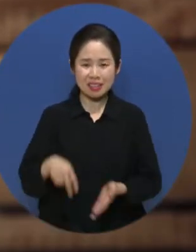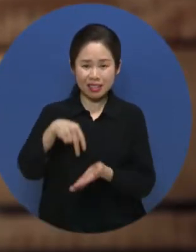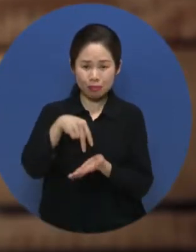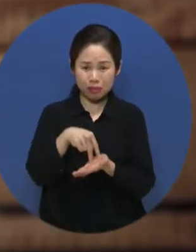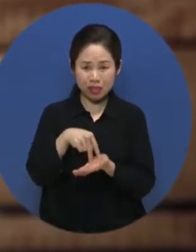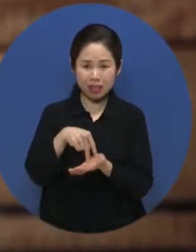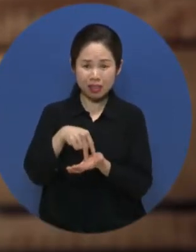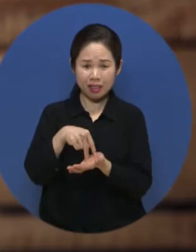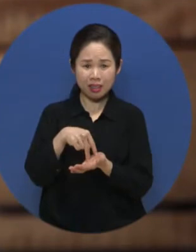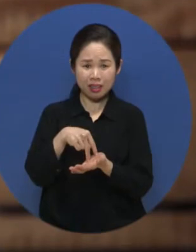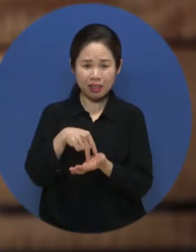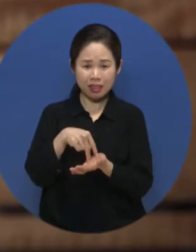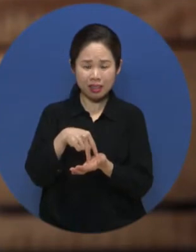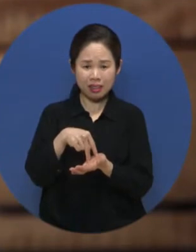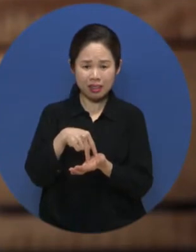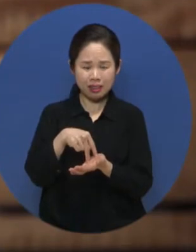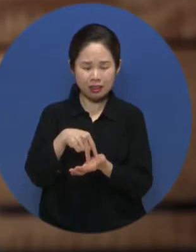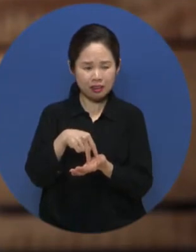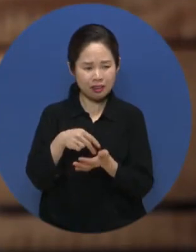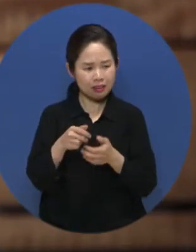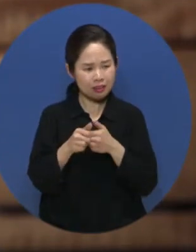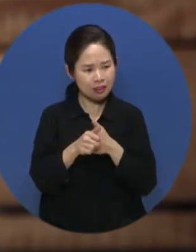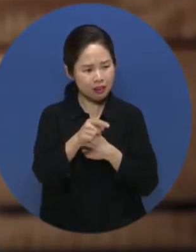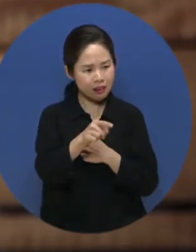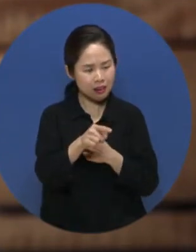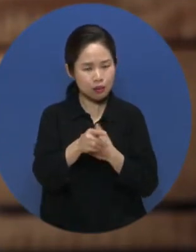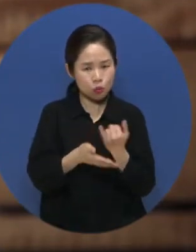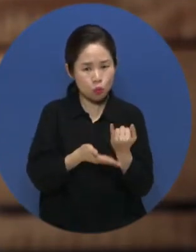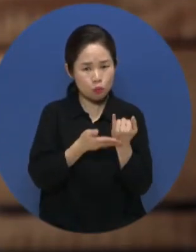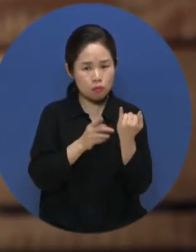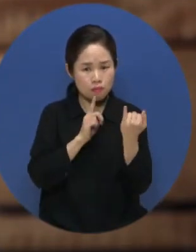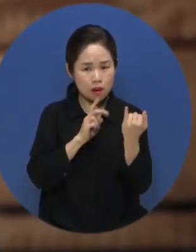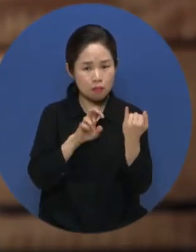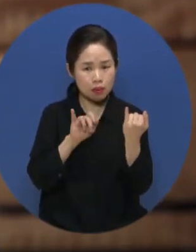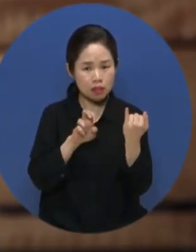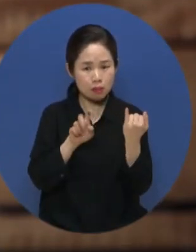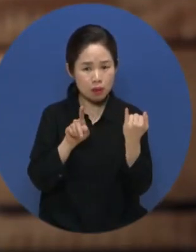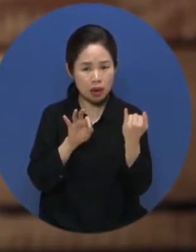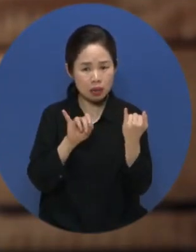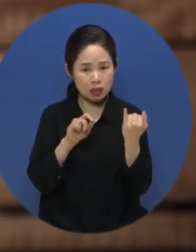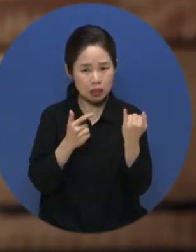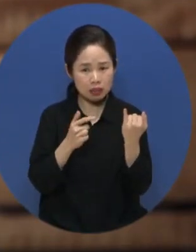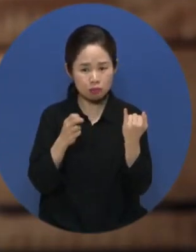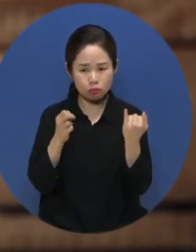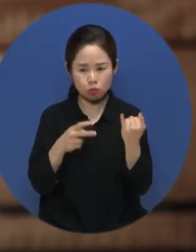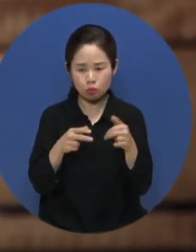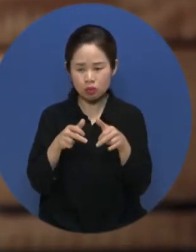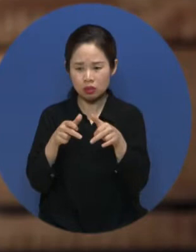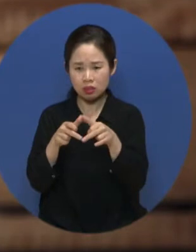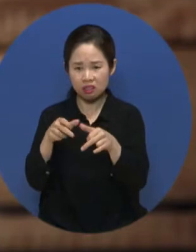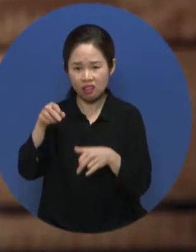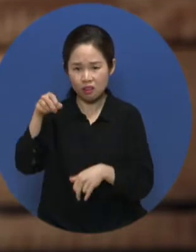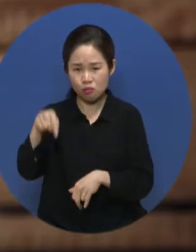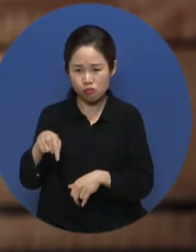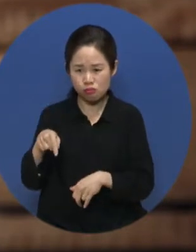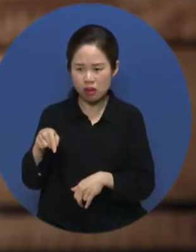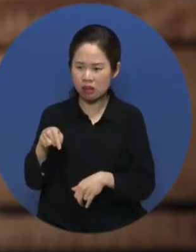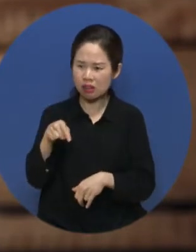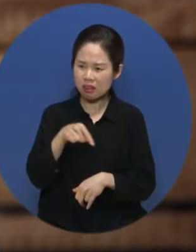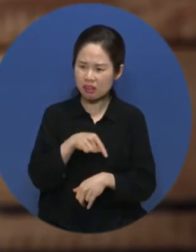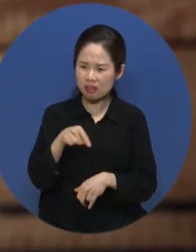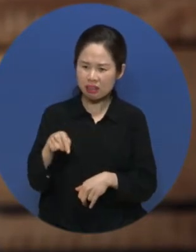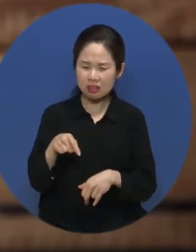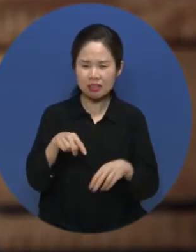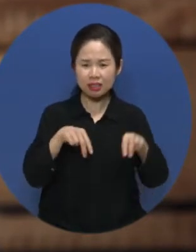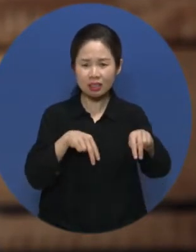충분히 높여준다는 표현이지만 장애우, 미망인처럼 속내를 들여다보면 굉장히 안타까운 표현들이 많이 있습니다.